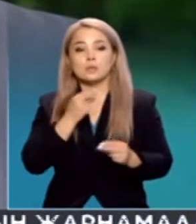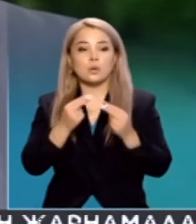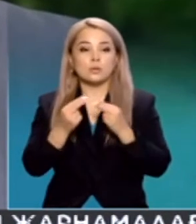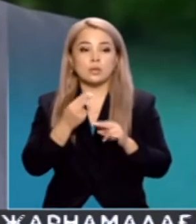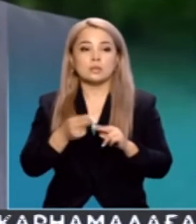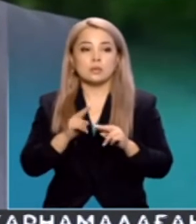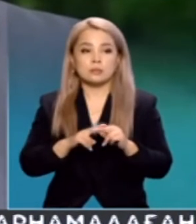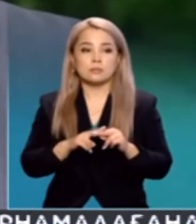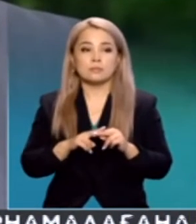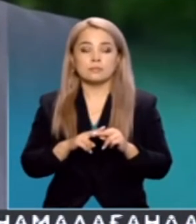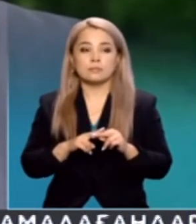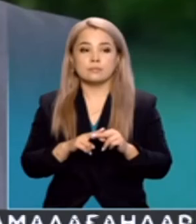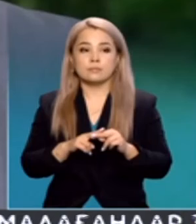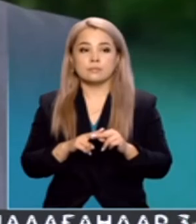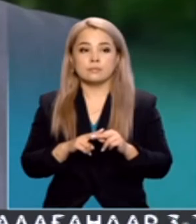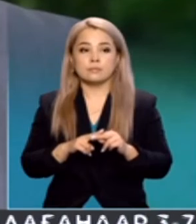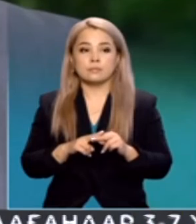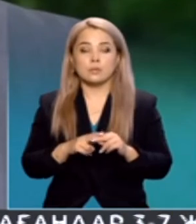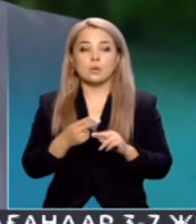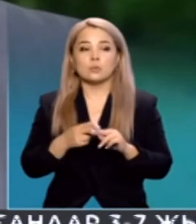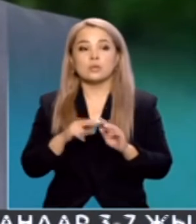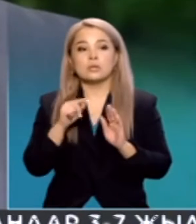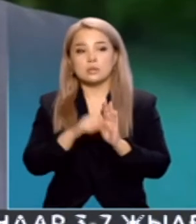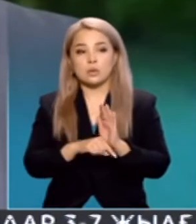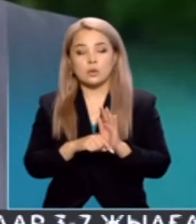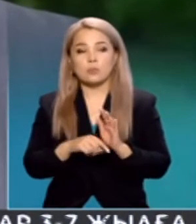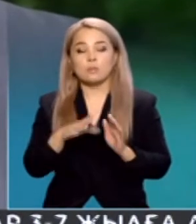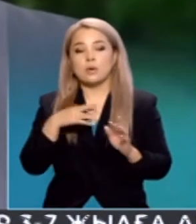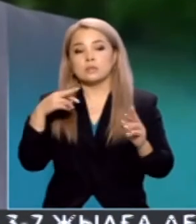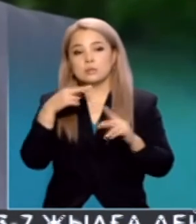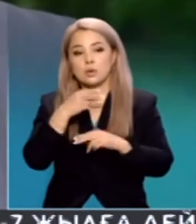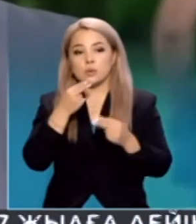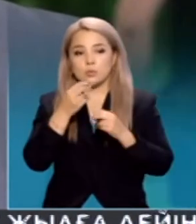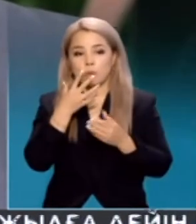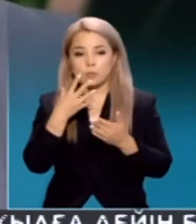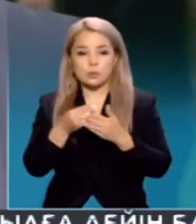пайдаланатын азық-түліктен сонан не улануы мүмкін.